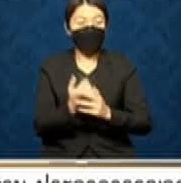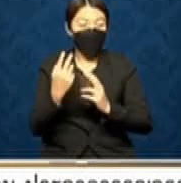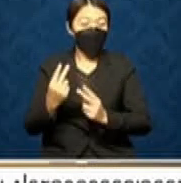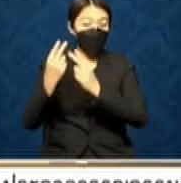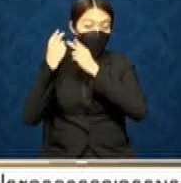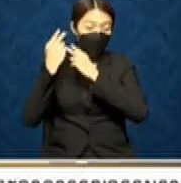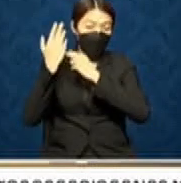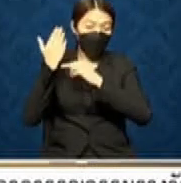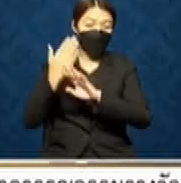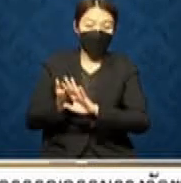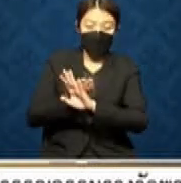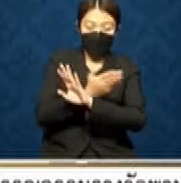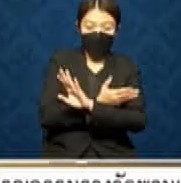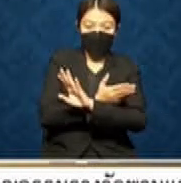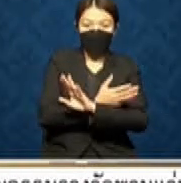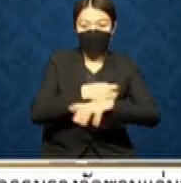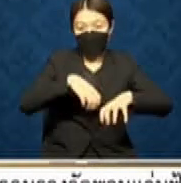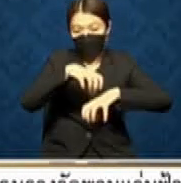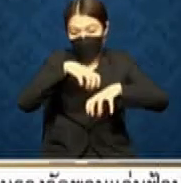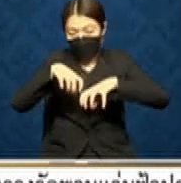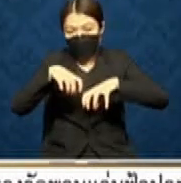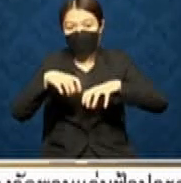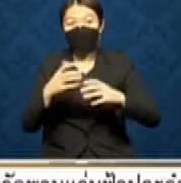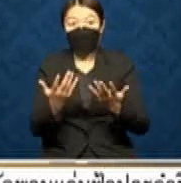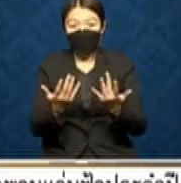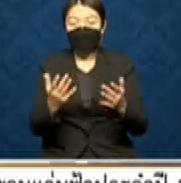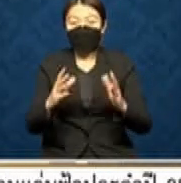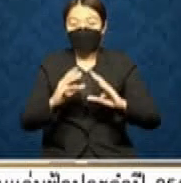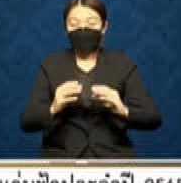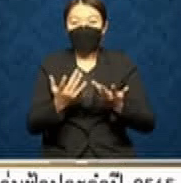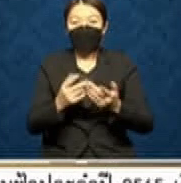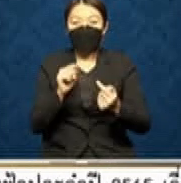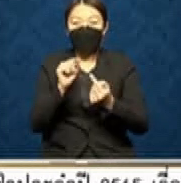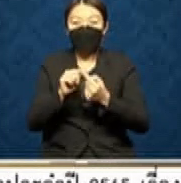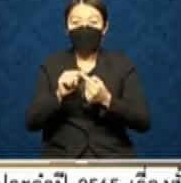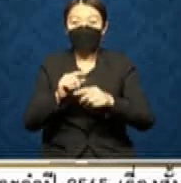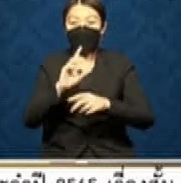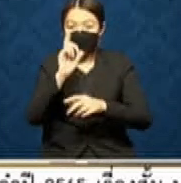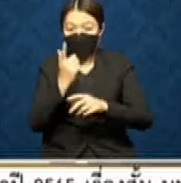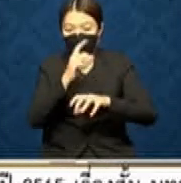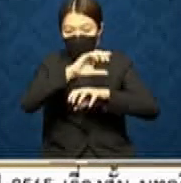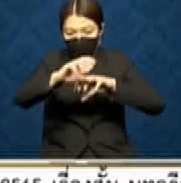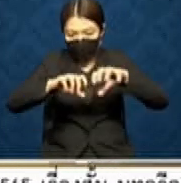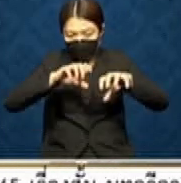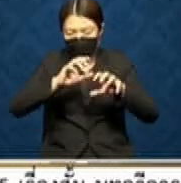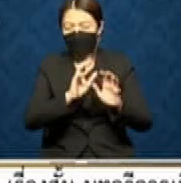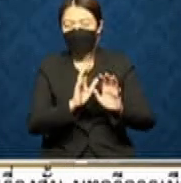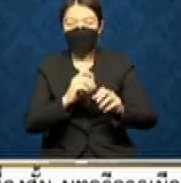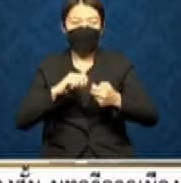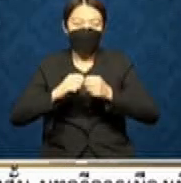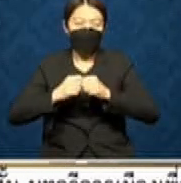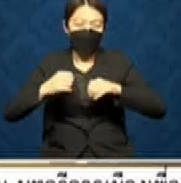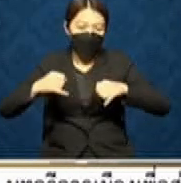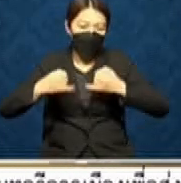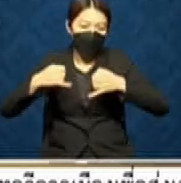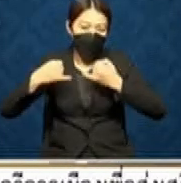าตัวรอดก่อน เอาตัวรอดก่อน แล้วทิ้งให้คนอื่นรับหน้าเสือไป ก็เลยทำให้เกิดความวุ่นวายมากพี่โสเพราะว่าพอส.ส.ฝ่ายรัฐ